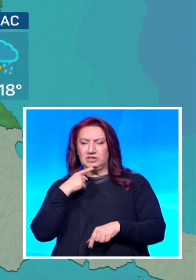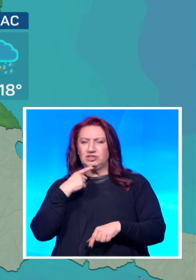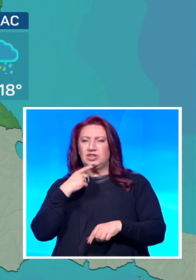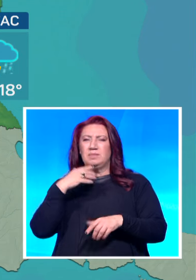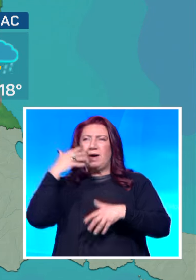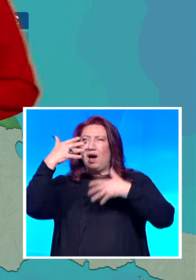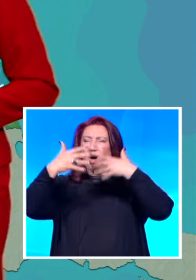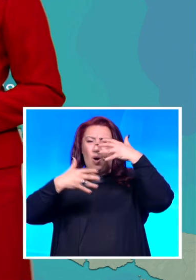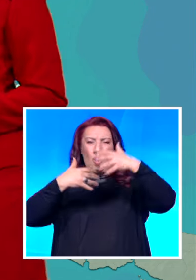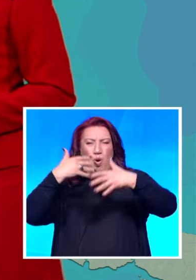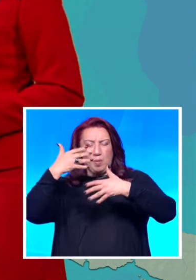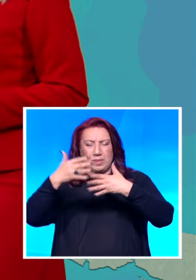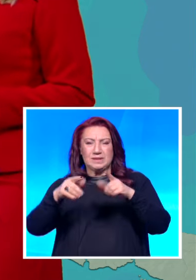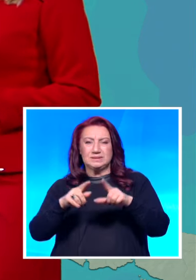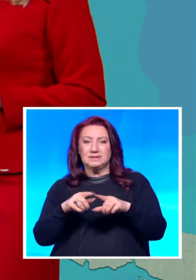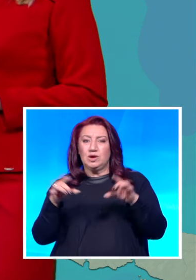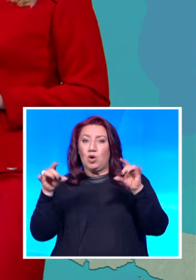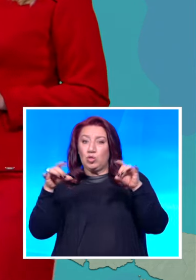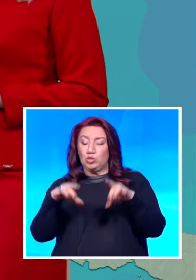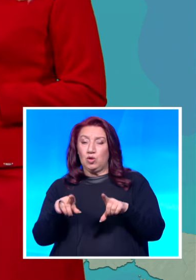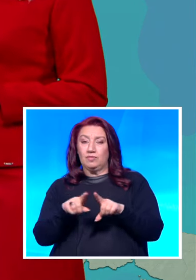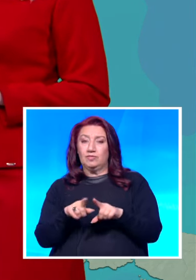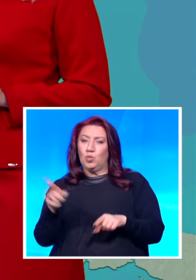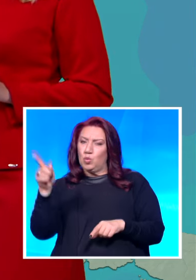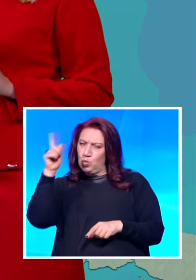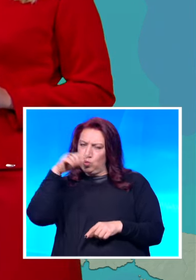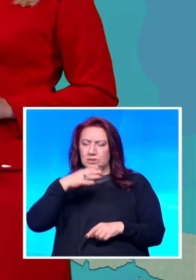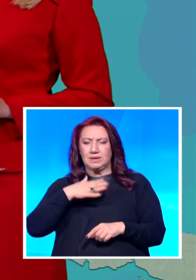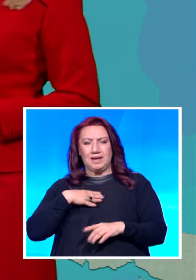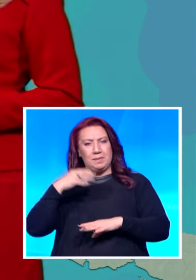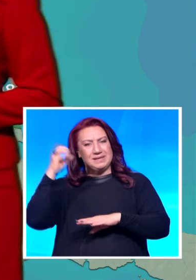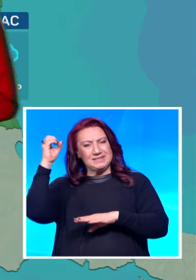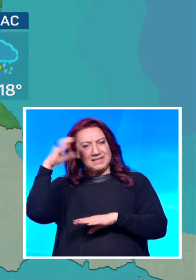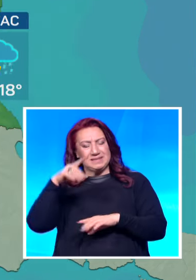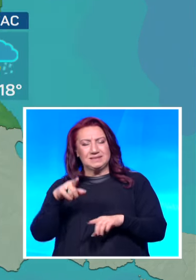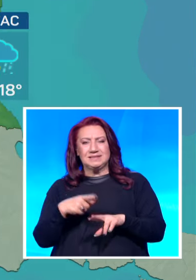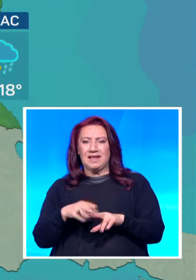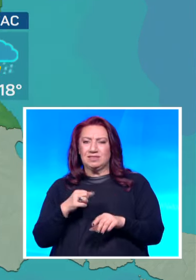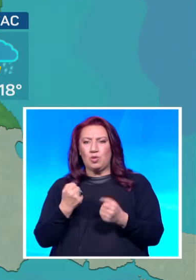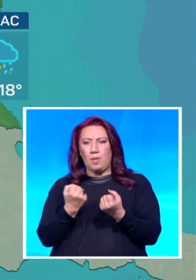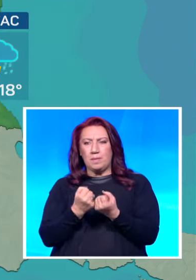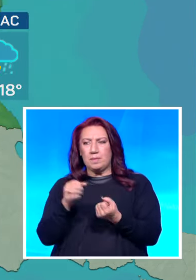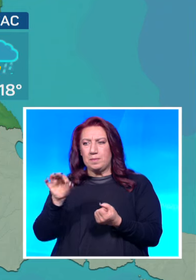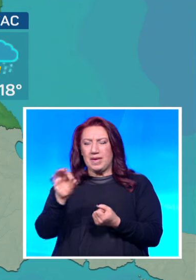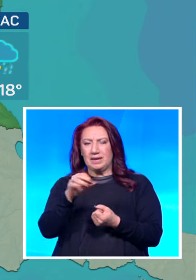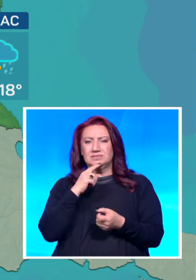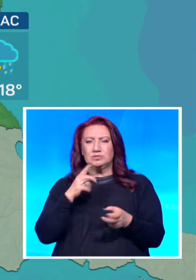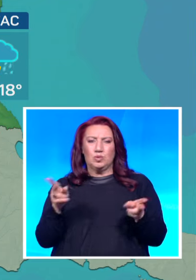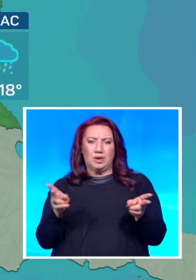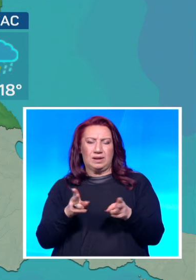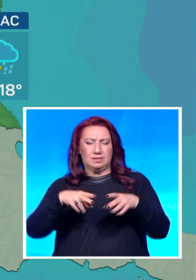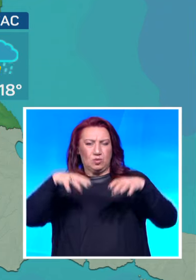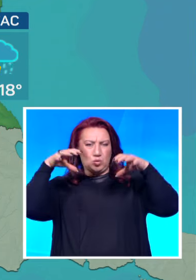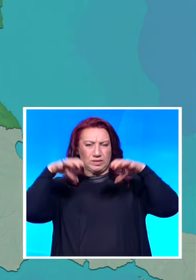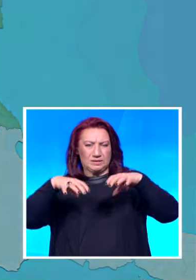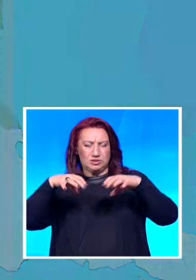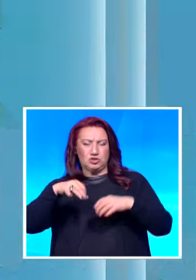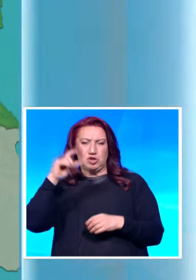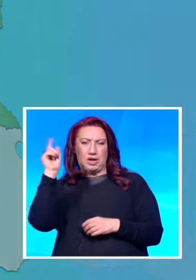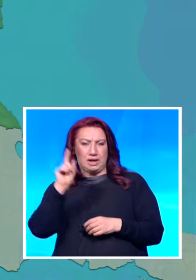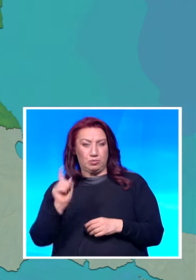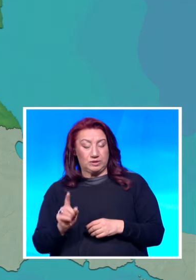купесто-дъждовни облаци. Отново ще имаме и утре слънчеви часове, но и места с краткотрайни валежи и с гръмотевици. Възможни са